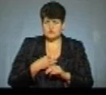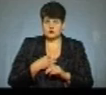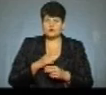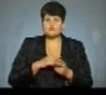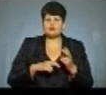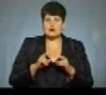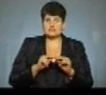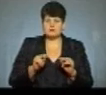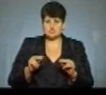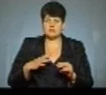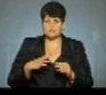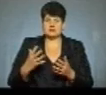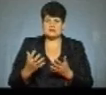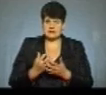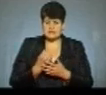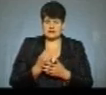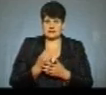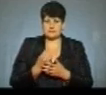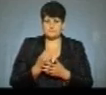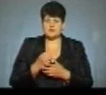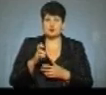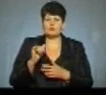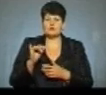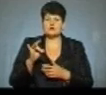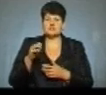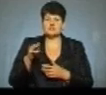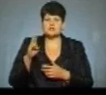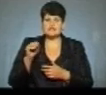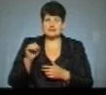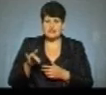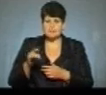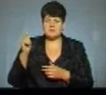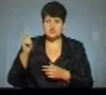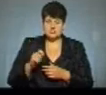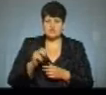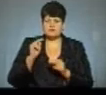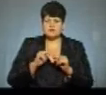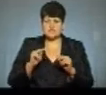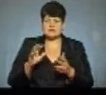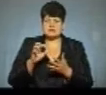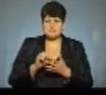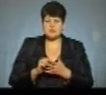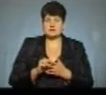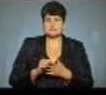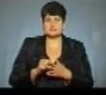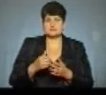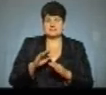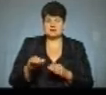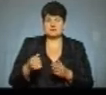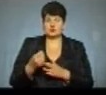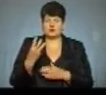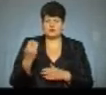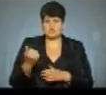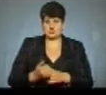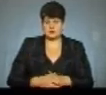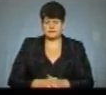шукати вчителів. Ми були, знайшли деякі вчителі з Бурштина, приїжджала вчителька, займалася трохи з дітьми до 3 тижнів. Ярослав Куриш з Підлісного